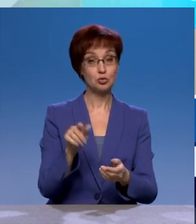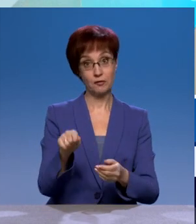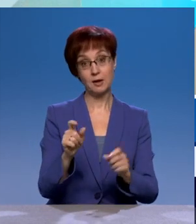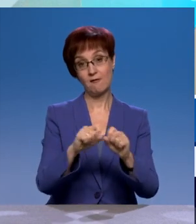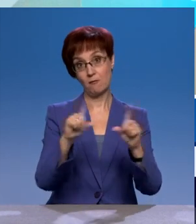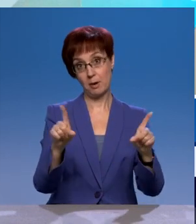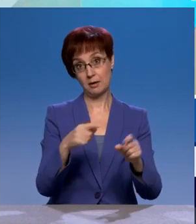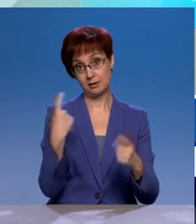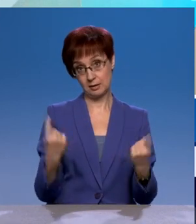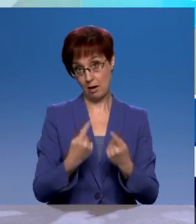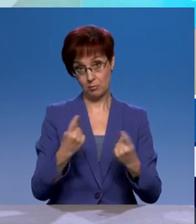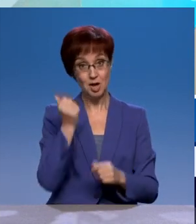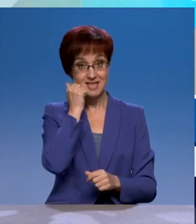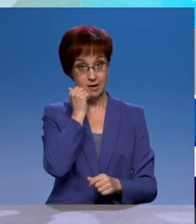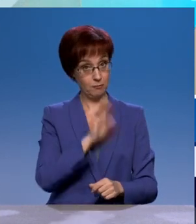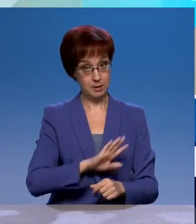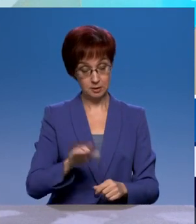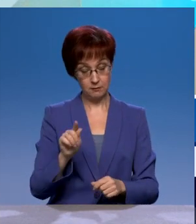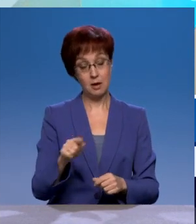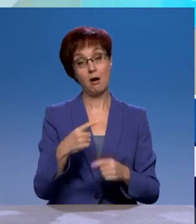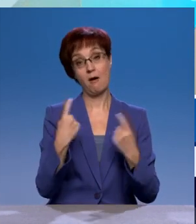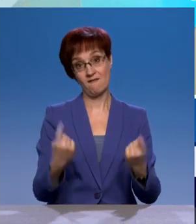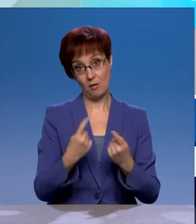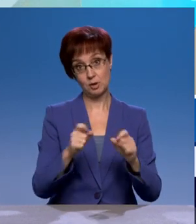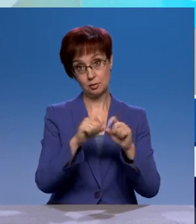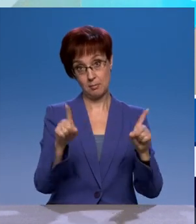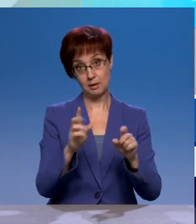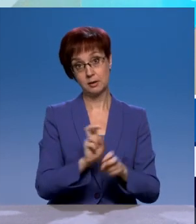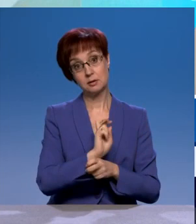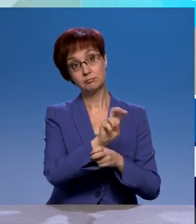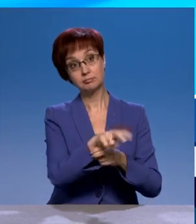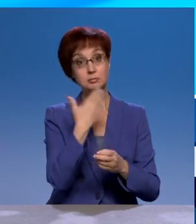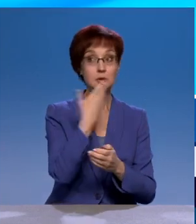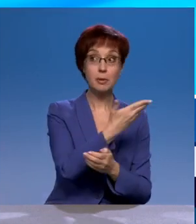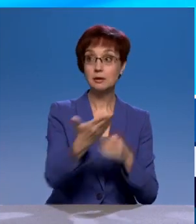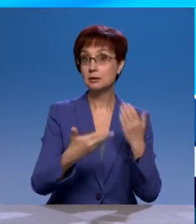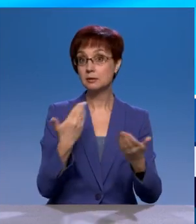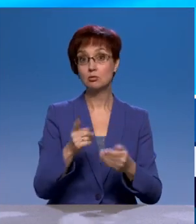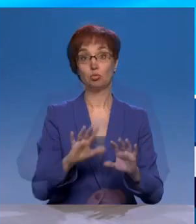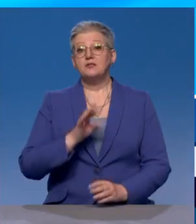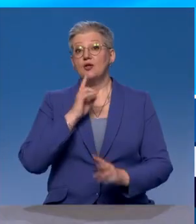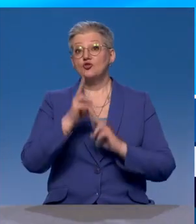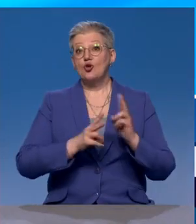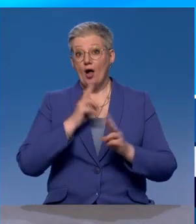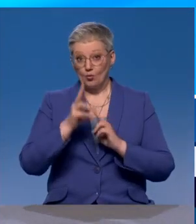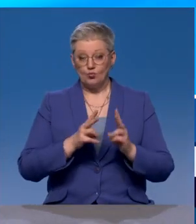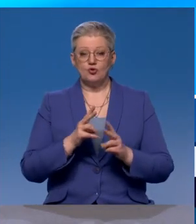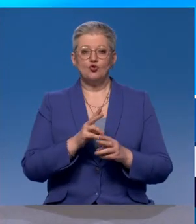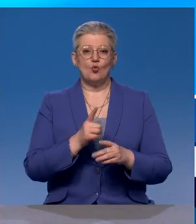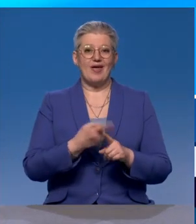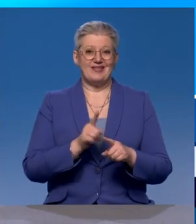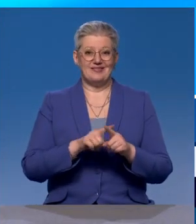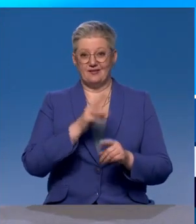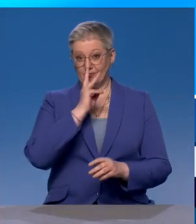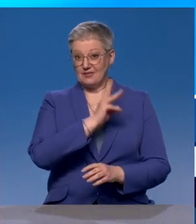делается. Не московских. В Москве все-таки там денег побольше, поэтому другая ситуация. Но часто жалуются на то, что вот распределяют эти самые